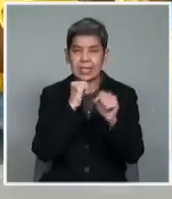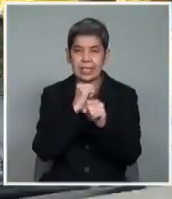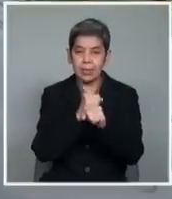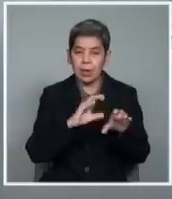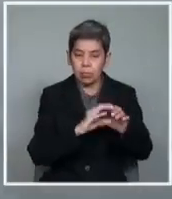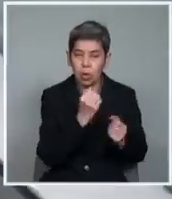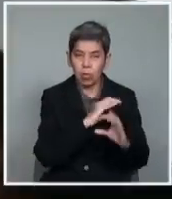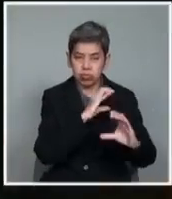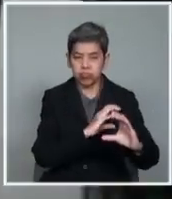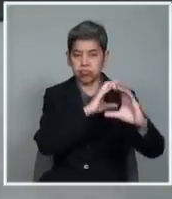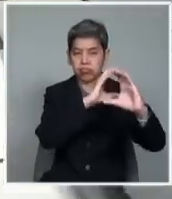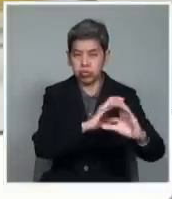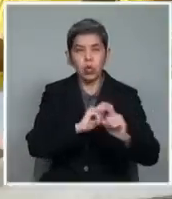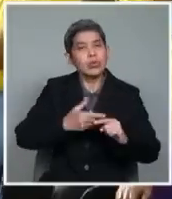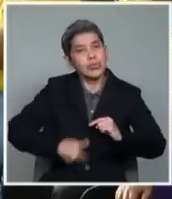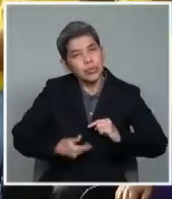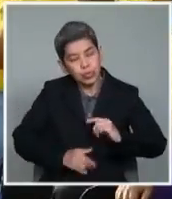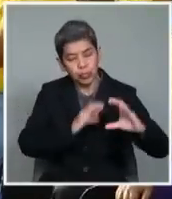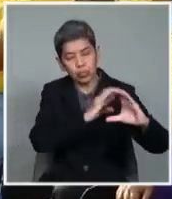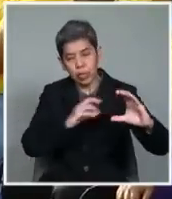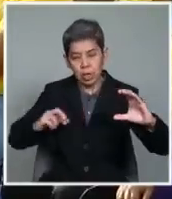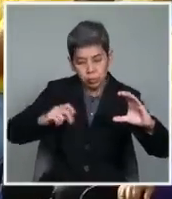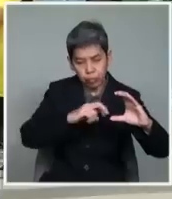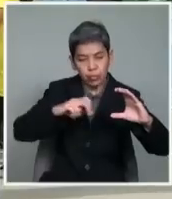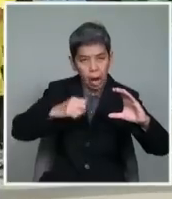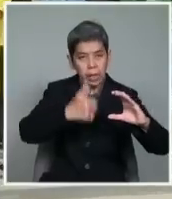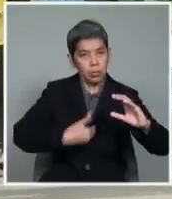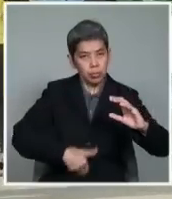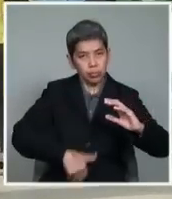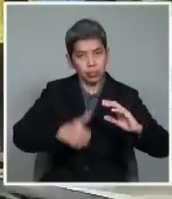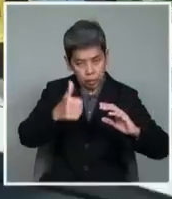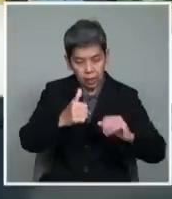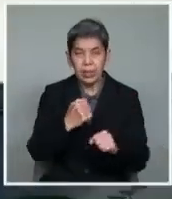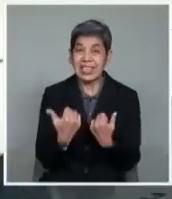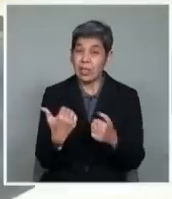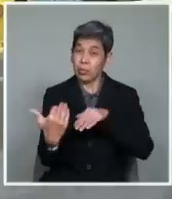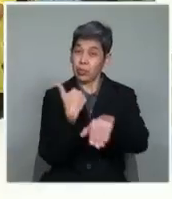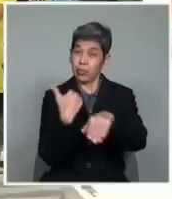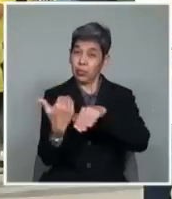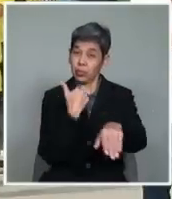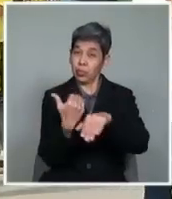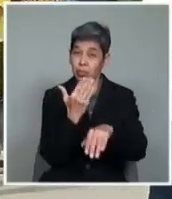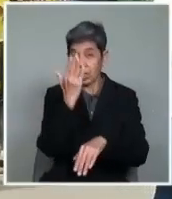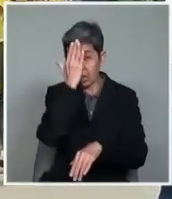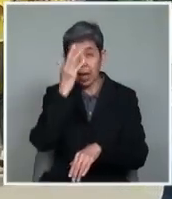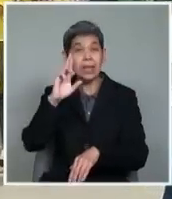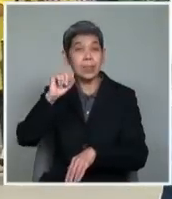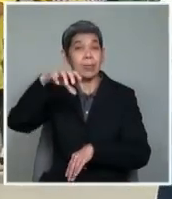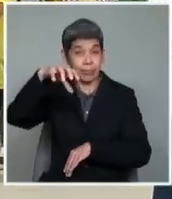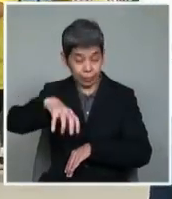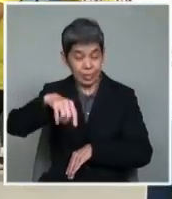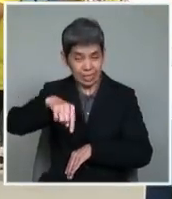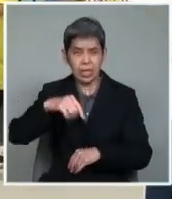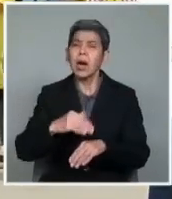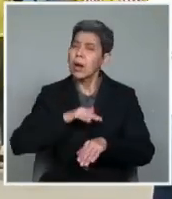าเคลื่อนที่ให้บริการกับพี่น้องประชาชนที่เดินทางมาด้วยนะครับส่วนการจราจรบริเวณด้านหน้ารัฐสภาและทางเข้ารัฐสภ